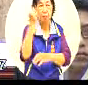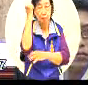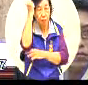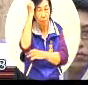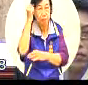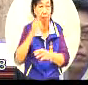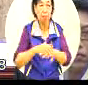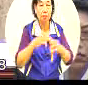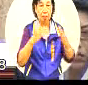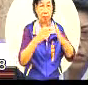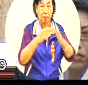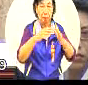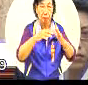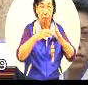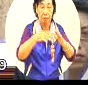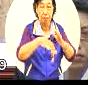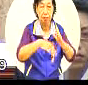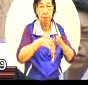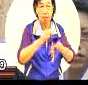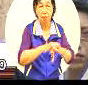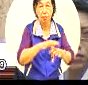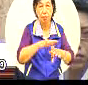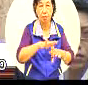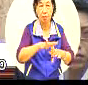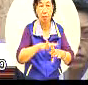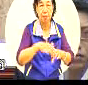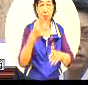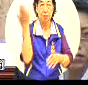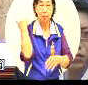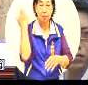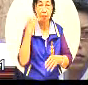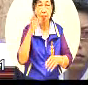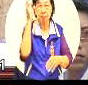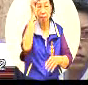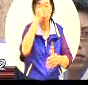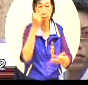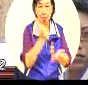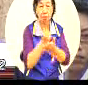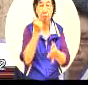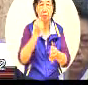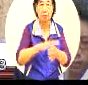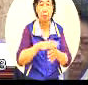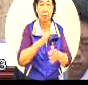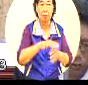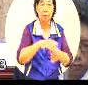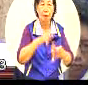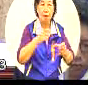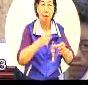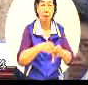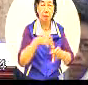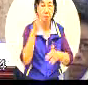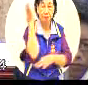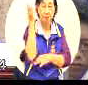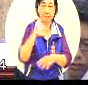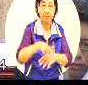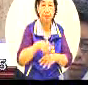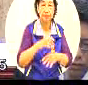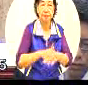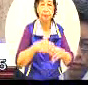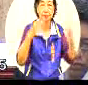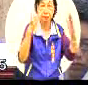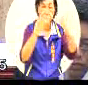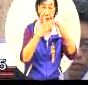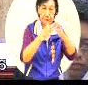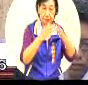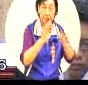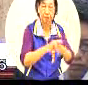哦、那我们现在是采取就是利用找出高雄市一些闲置的一些公有的房舍，那跟他租任之后我们加以整